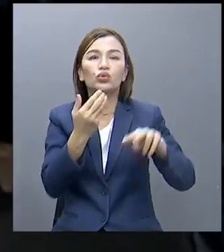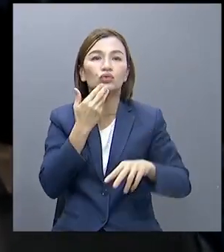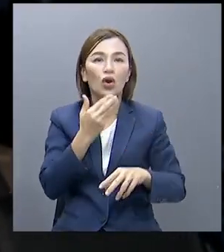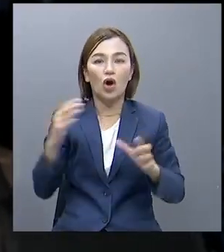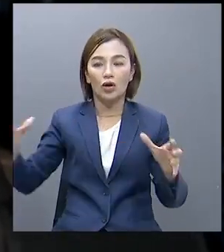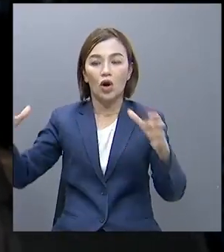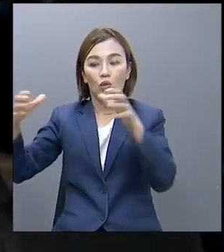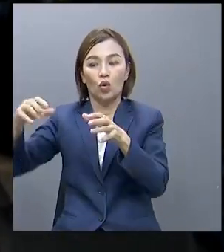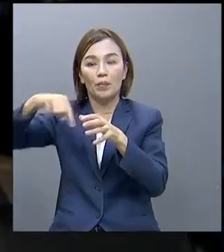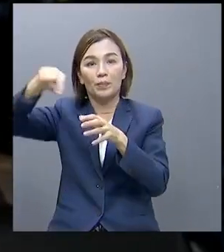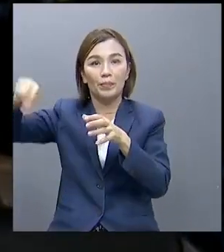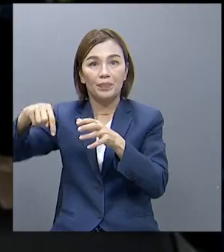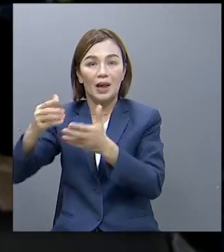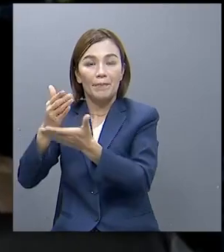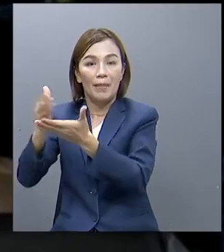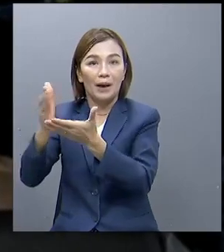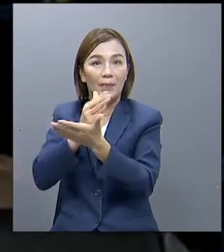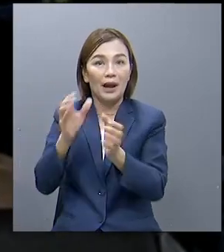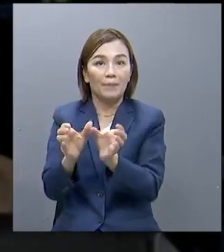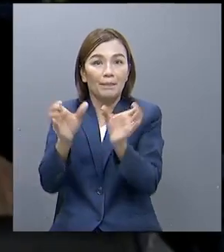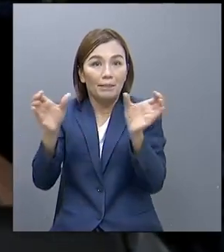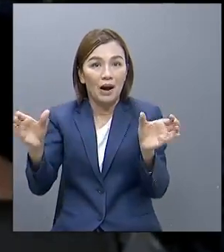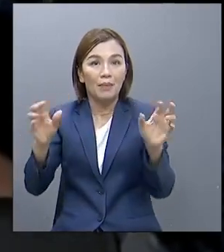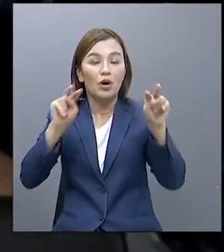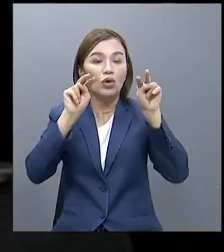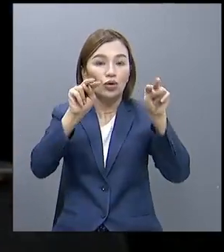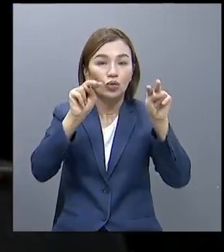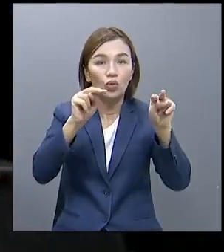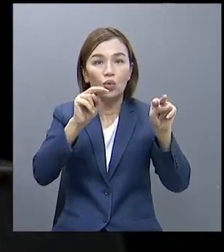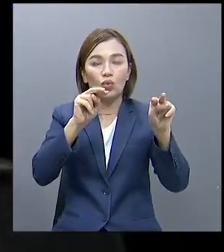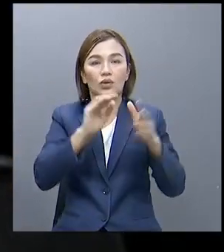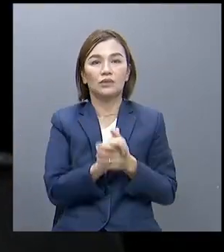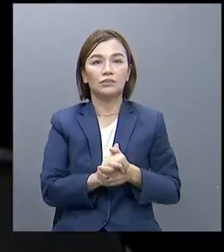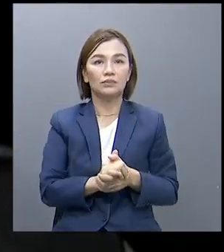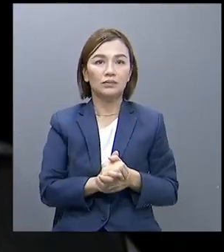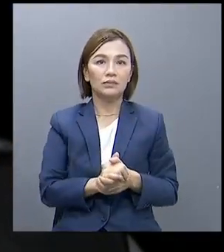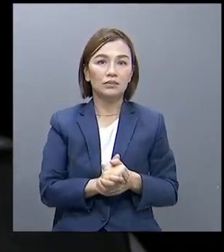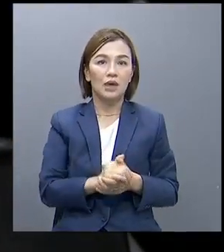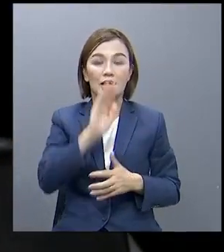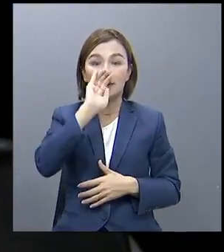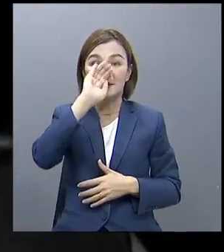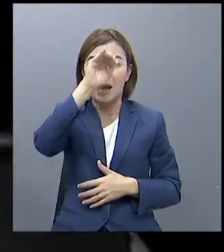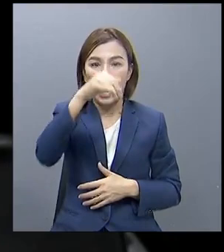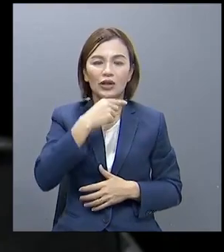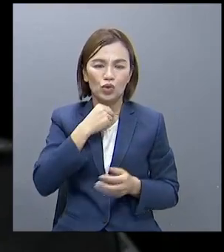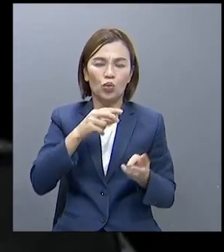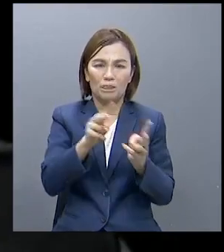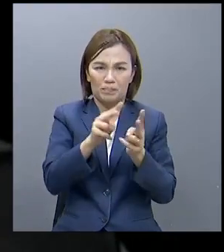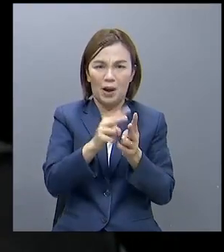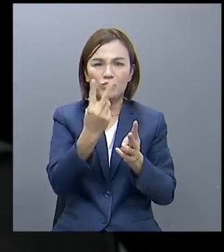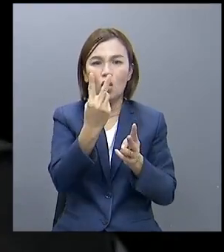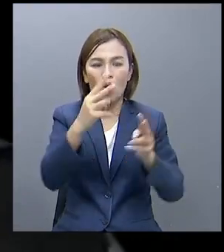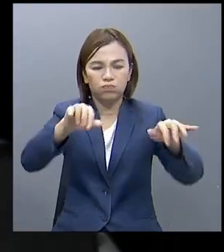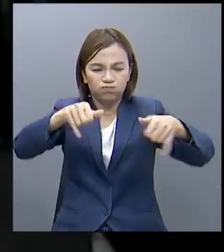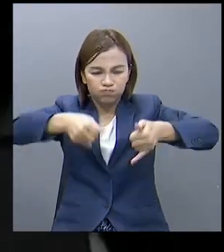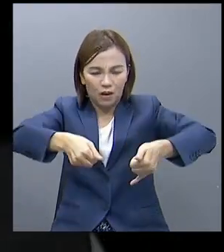เนี่ยที่จะแบ่งกันดูคือจะแบ่งดูตามช้างชุดๆนี้ตลอดครับช้างป่ามีการตกมันอยู่2ตัวที่ว่าไล่ชนกันอยู่ได้เข้าไ